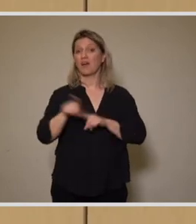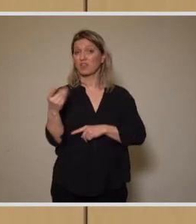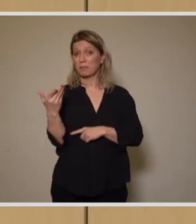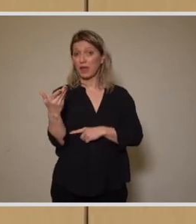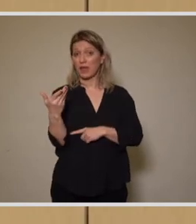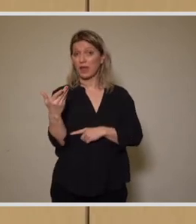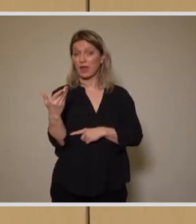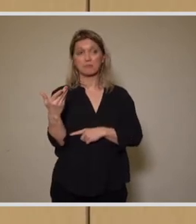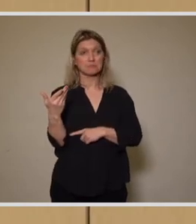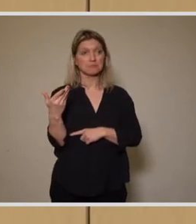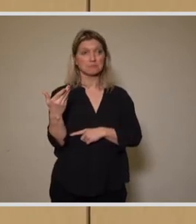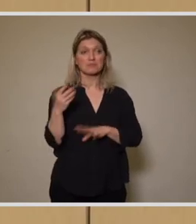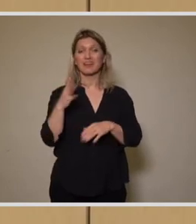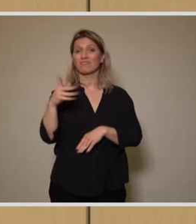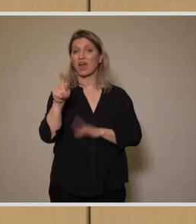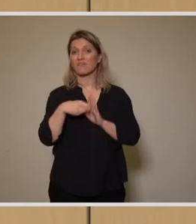verzichtet Freie Wähler.